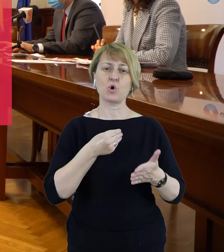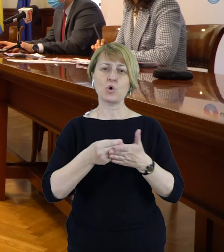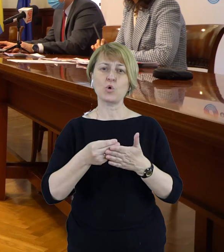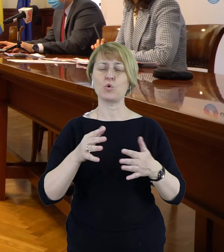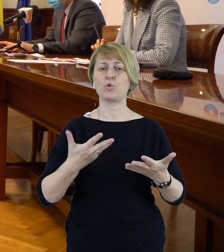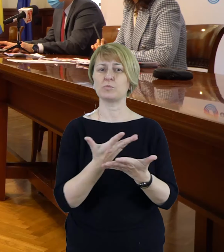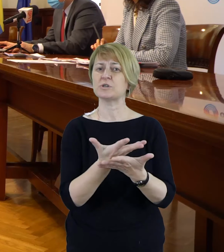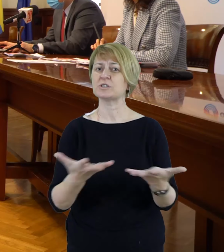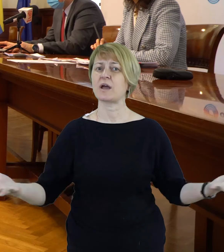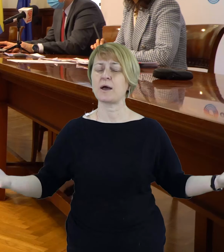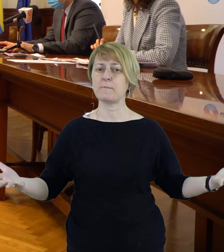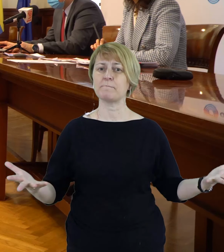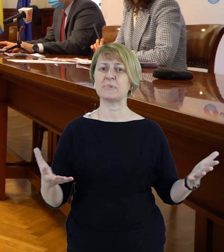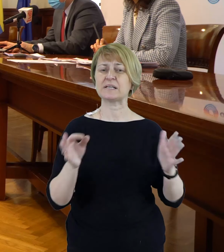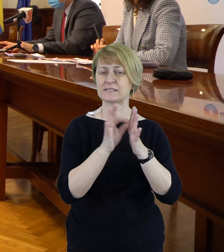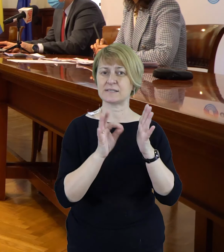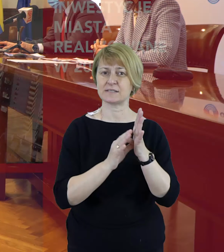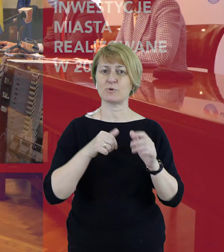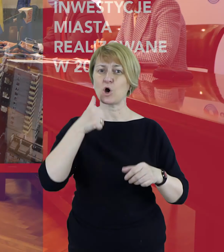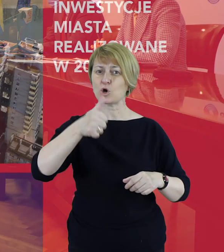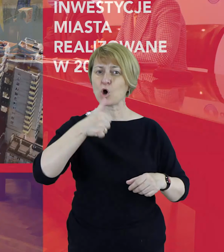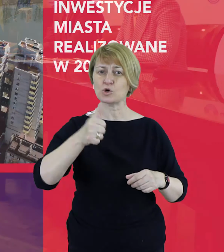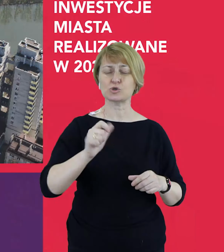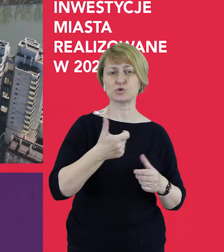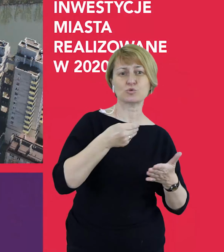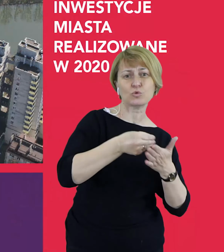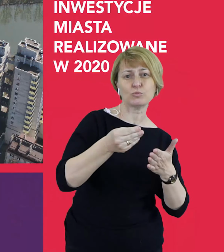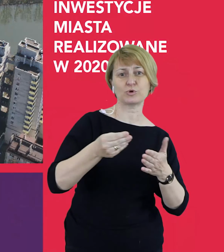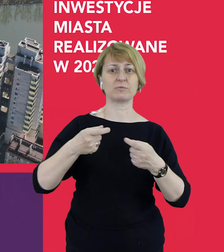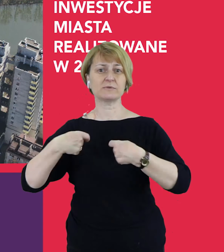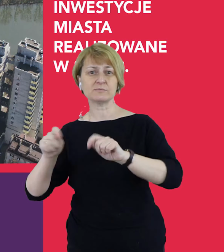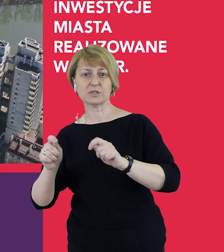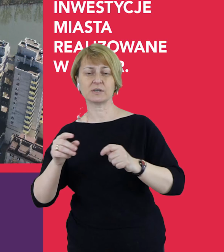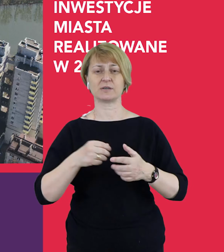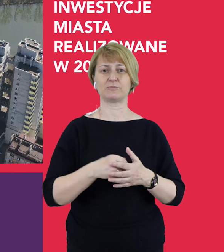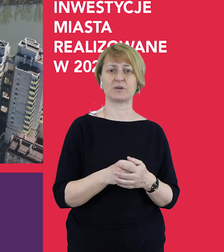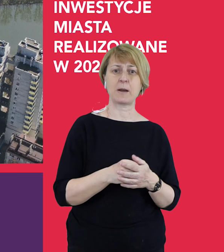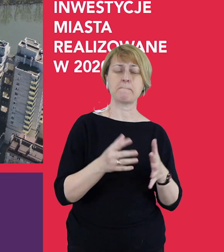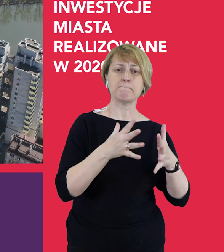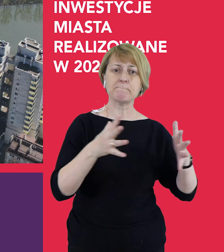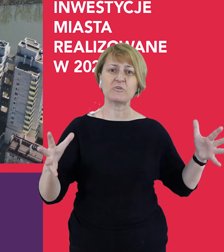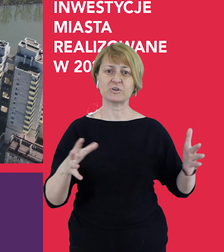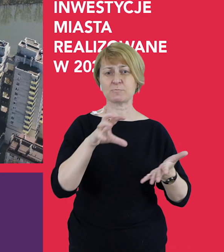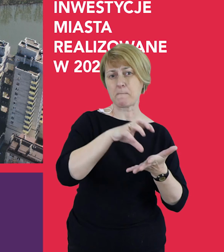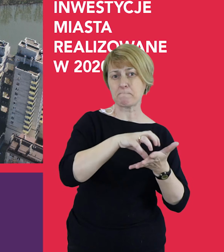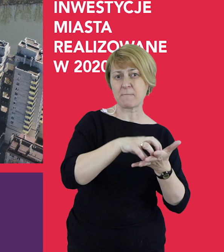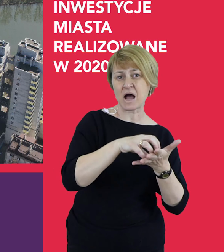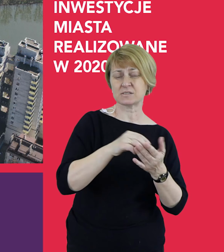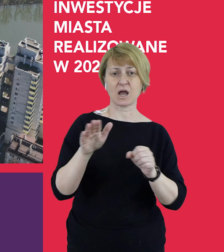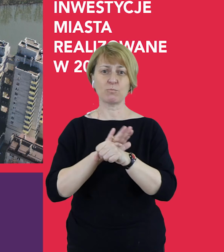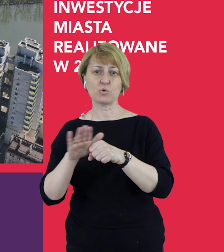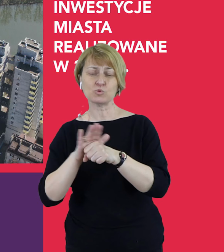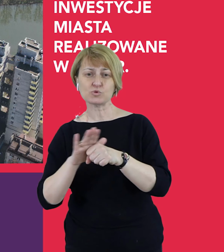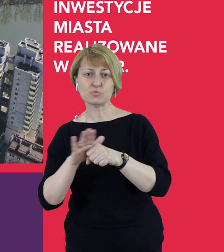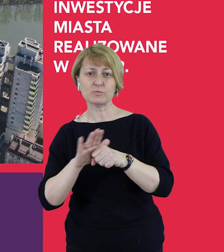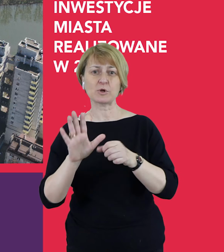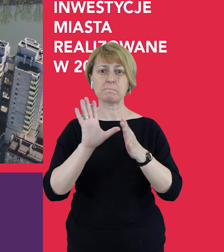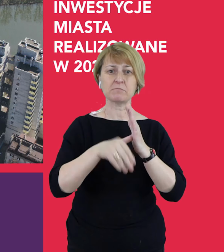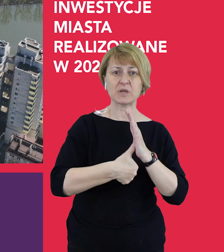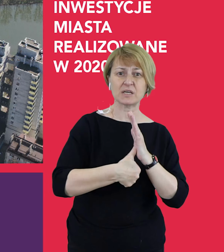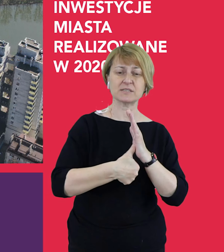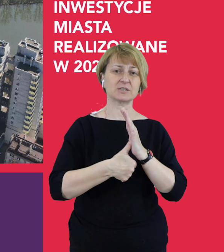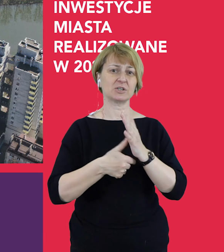milionów. Wykup gruntów, systematycznie co roku coś kupujemy, coś sprzedajemy, powiększamy bazę bądź